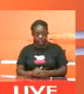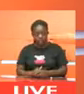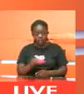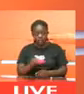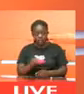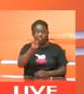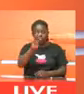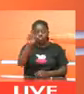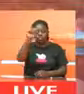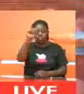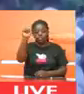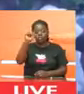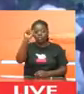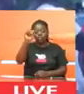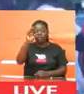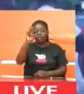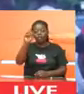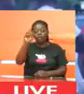ebusaabala